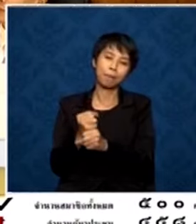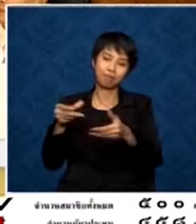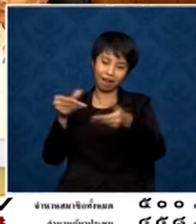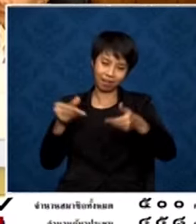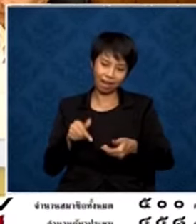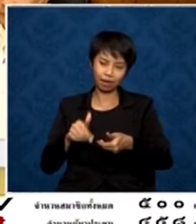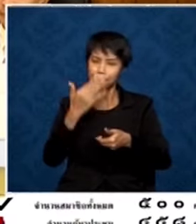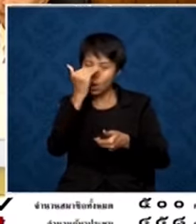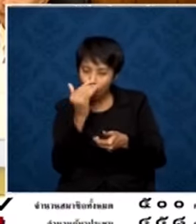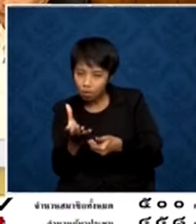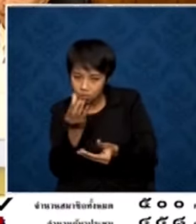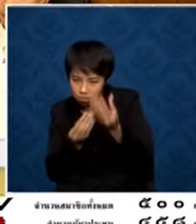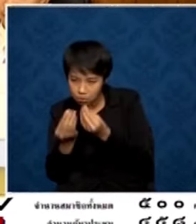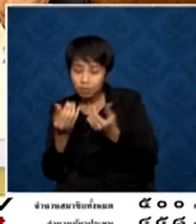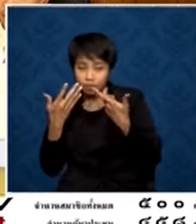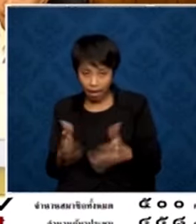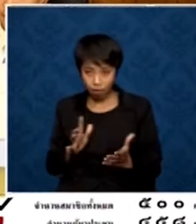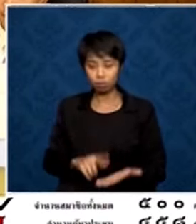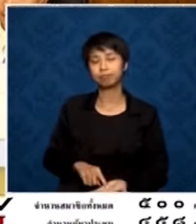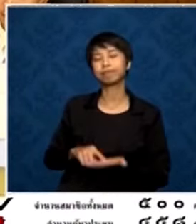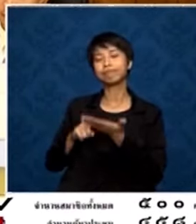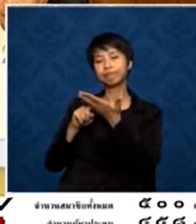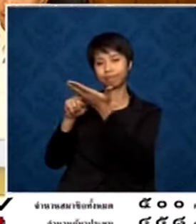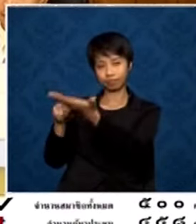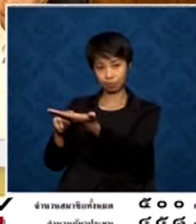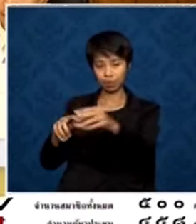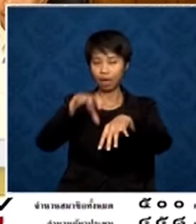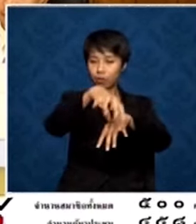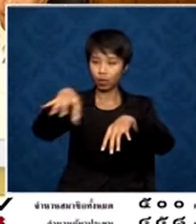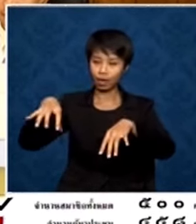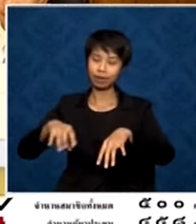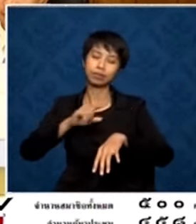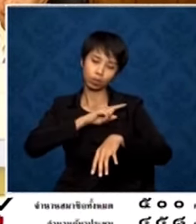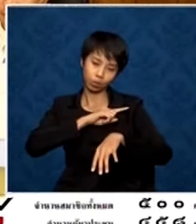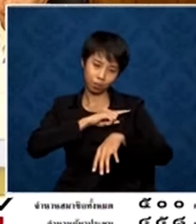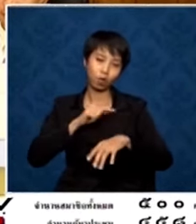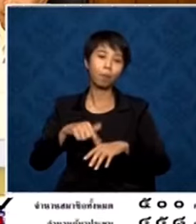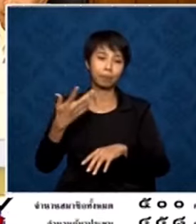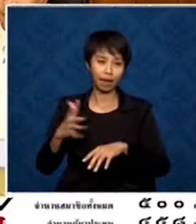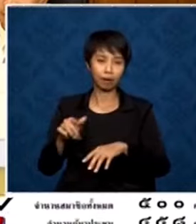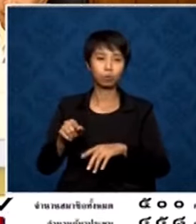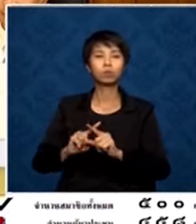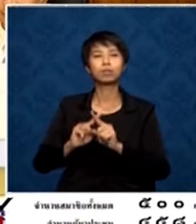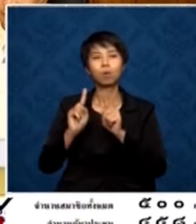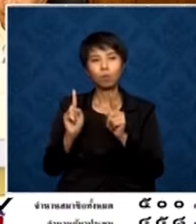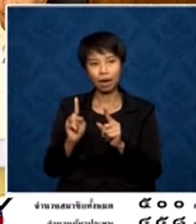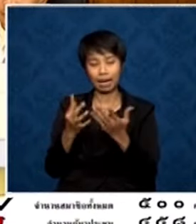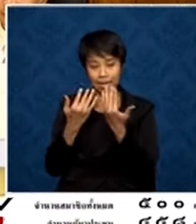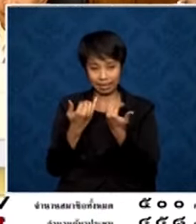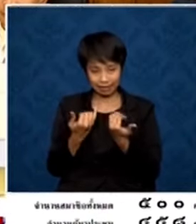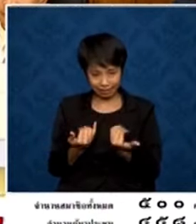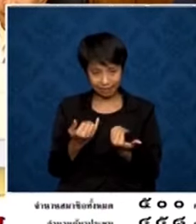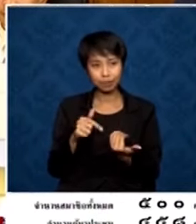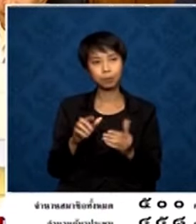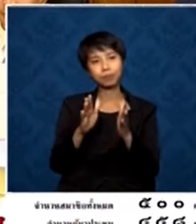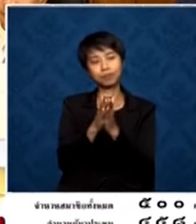อาชีพมีรายได้เข้ารัฐเข้าชุมชนสร้างเม็ดเงินเข้าประเทศหลากหลายรูปแบบพัฒนาแรงงานในอุตสาหกรรมใหม่